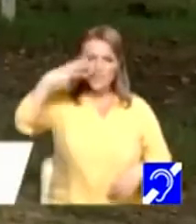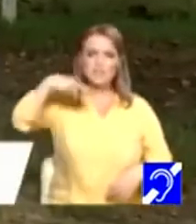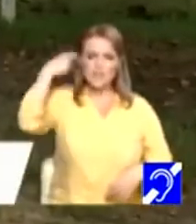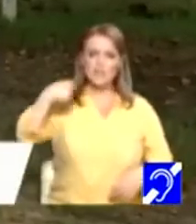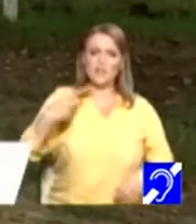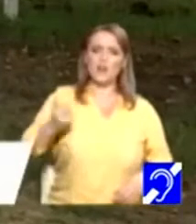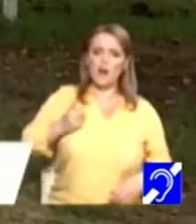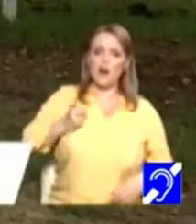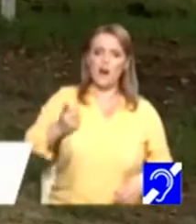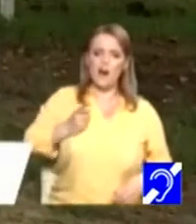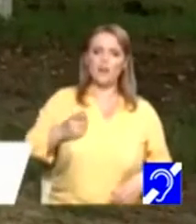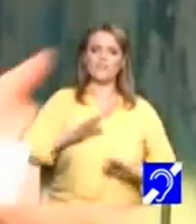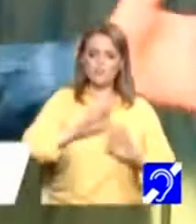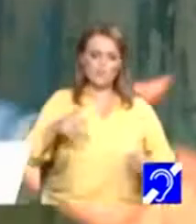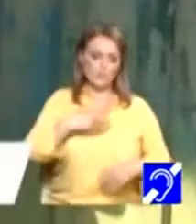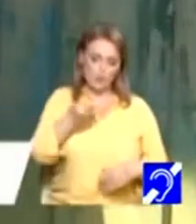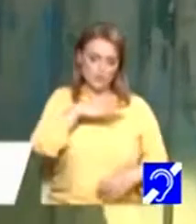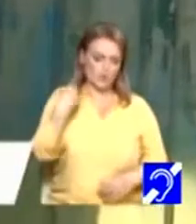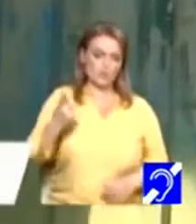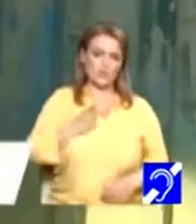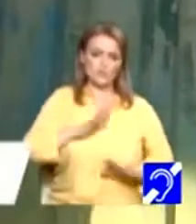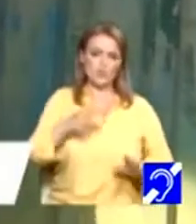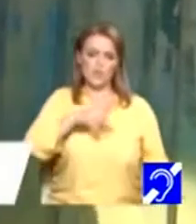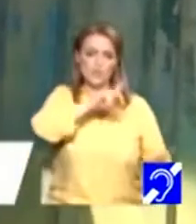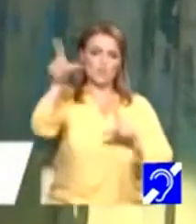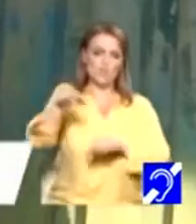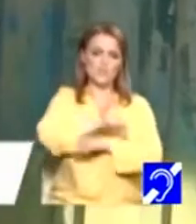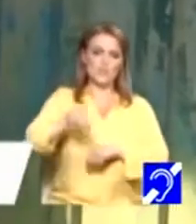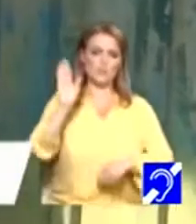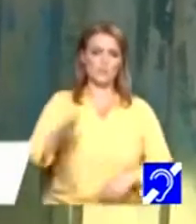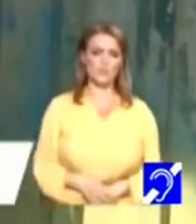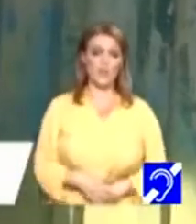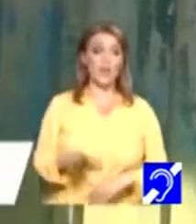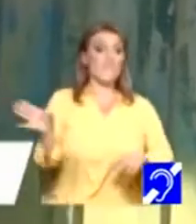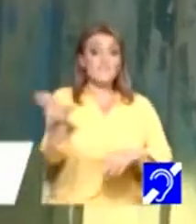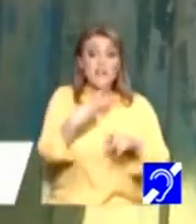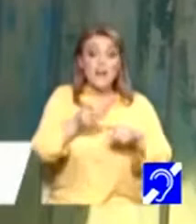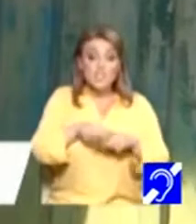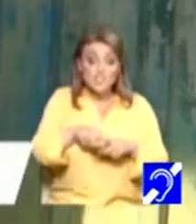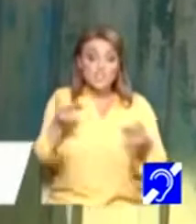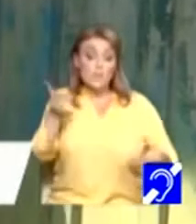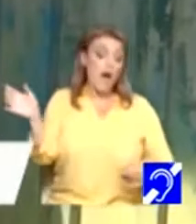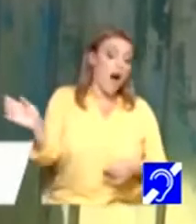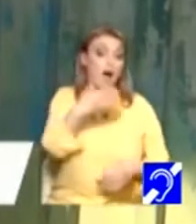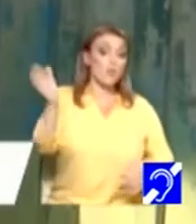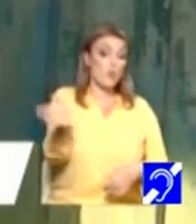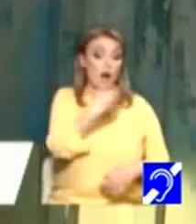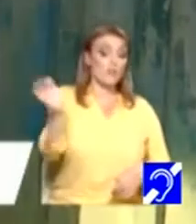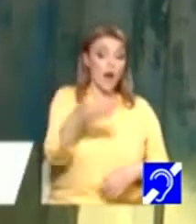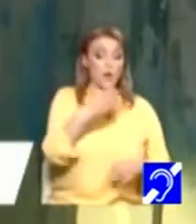și nu mai am ani și să mai aștept. Trebuie râsul istotet, trebuie de alungat. Știți cum? E